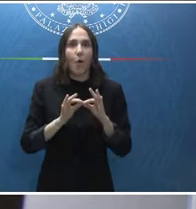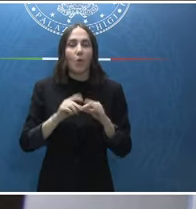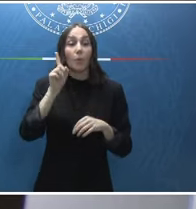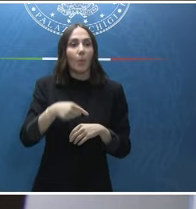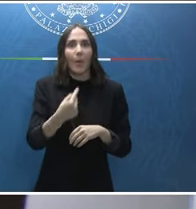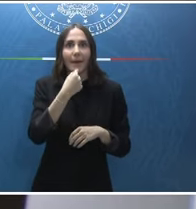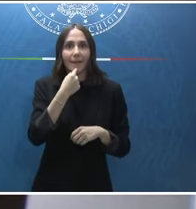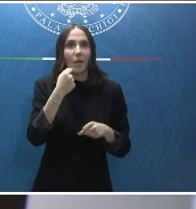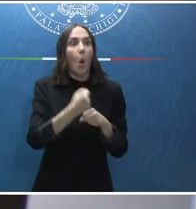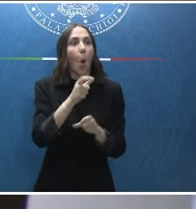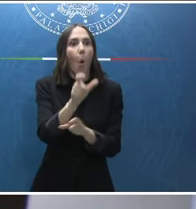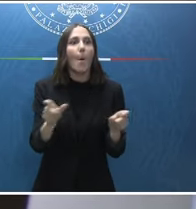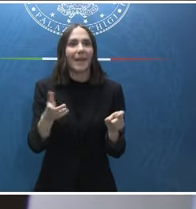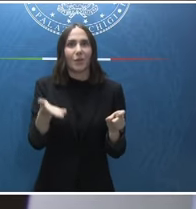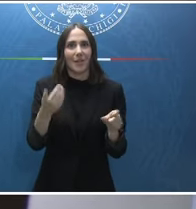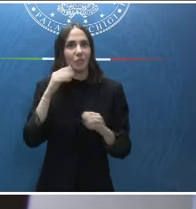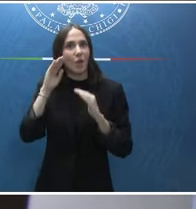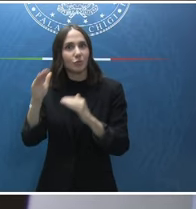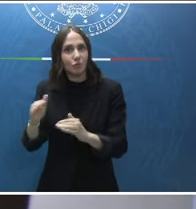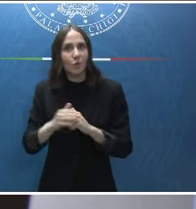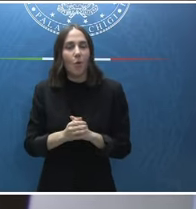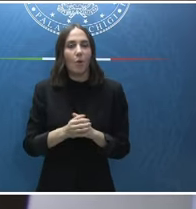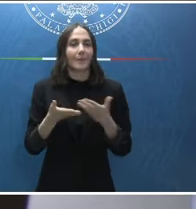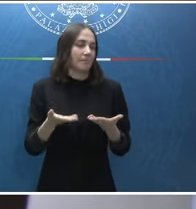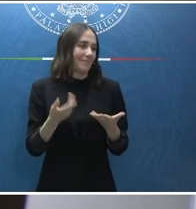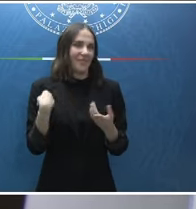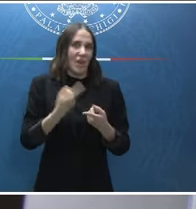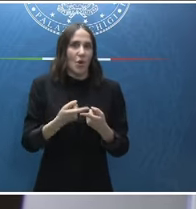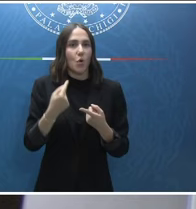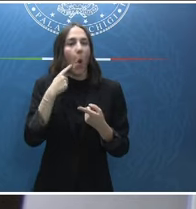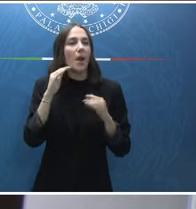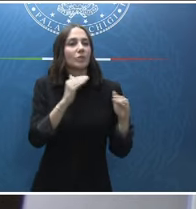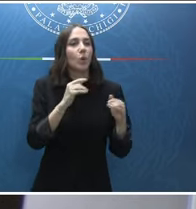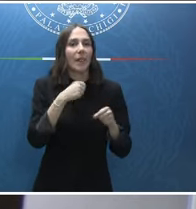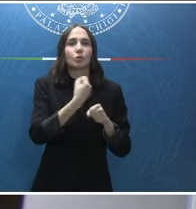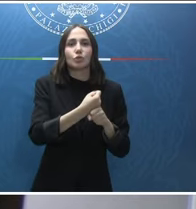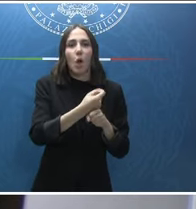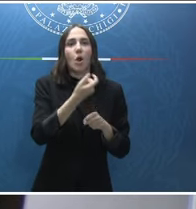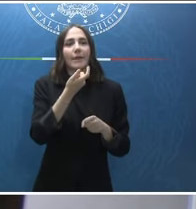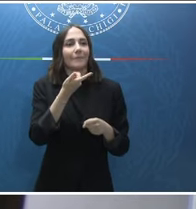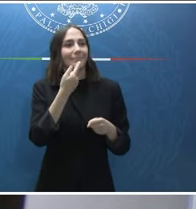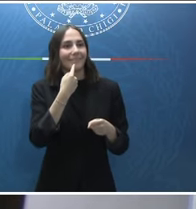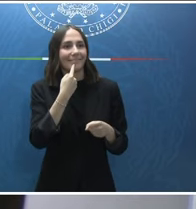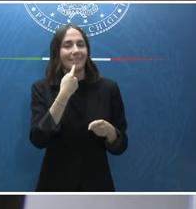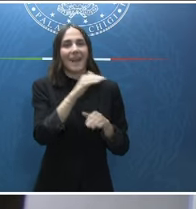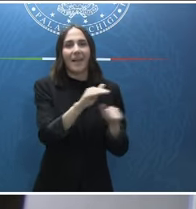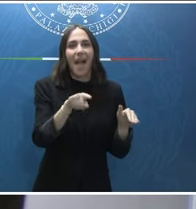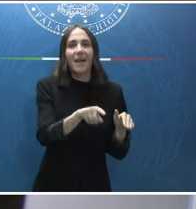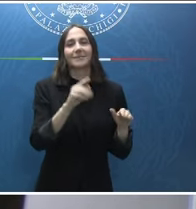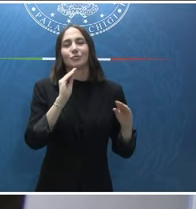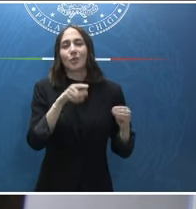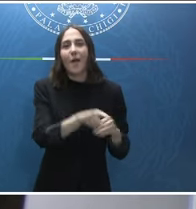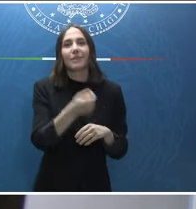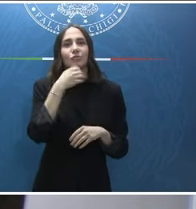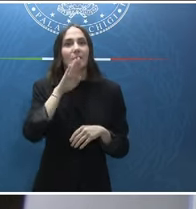operatori che andremo a sentire adesso. Abbiamo ascoltato i ragazzi, abbiamo ascoltato i genitori e adesso è il tempo degli